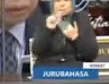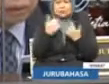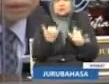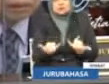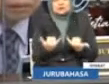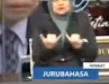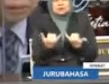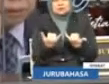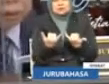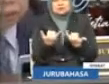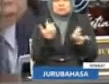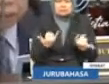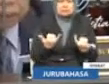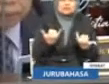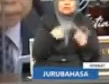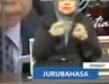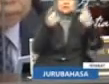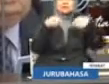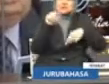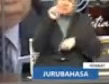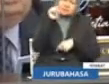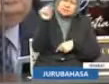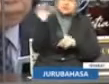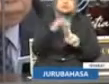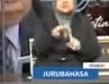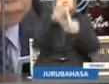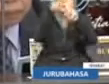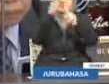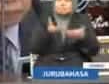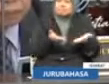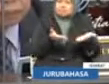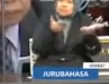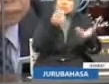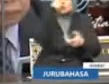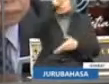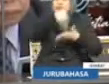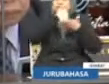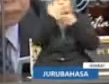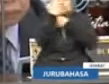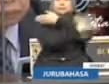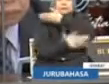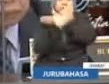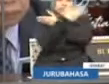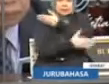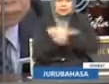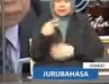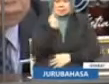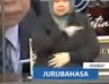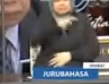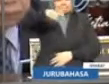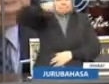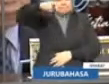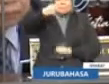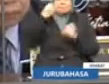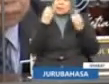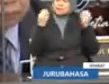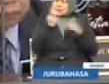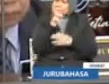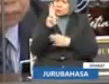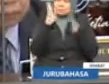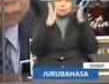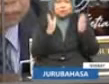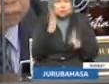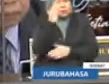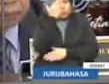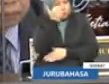kadang-kadang yang rumit mereka Nah datang beri sedikit spesialis berumur kepada mereka untuk datang ke negara supaya kita perlukan ribu